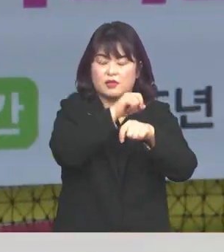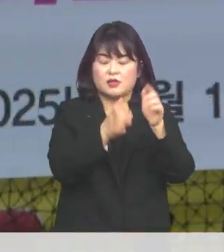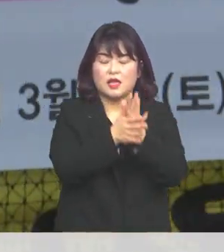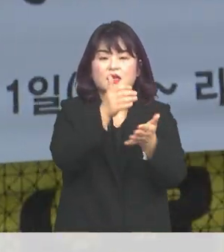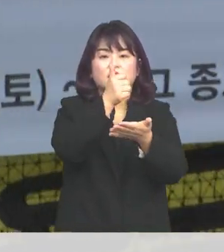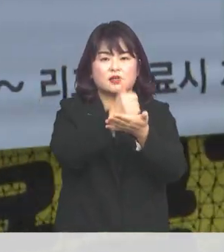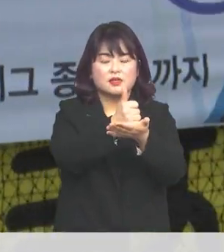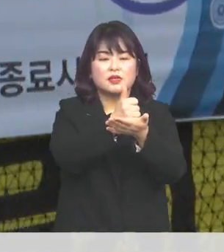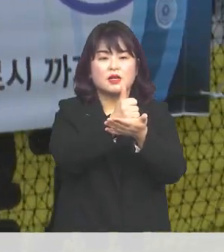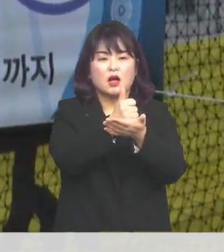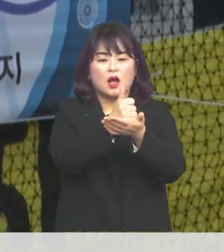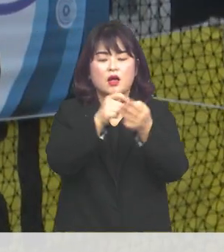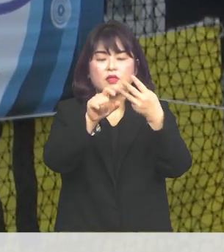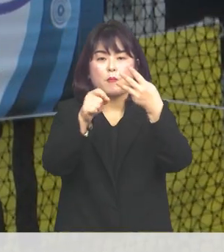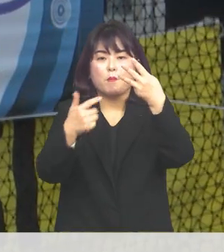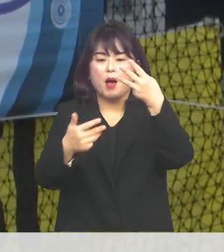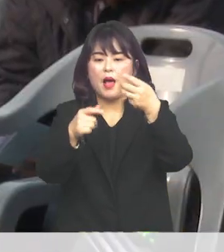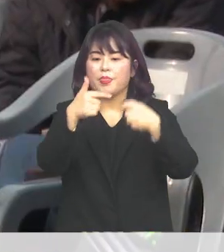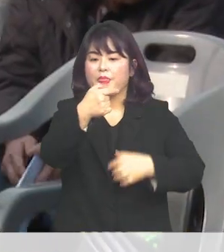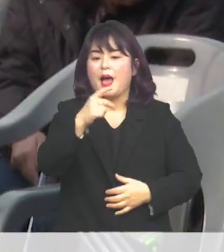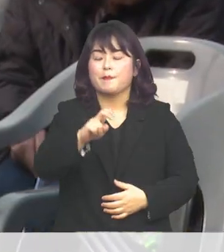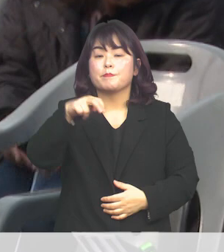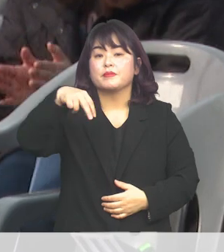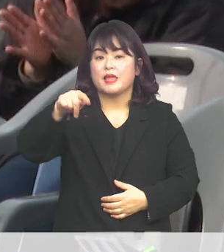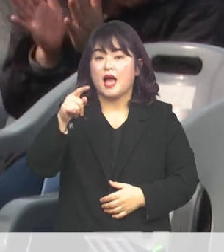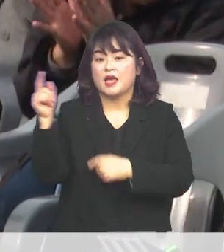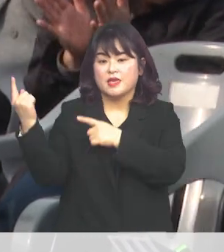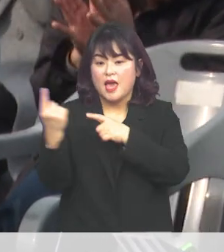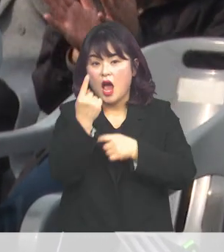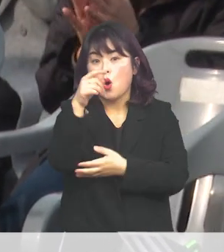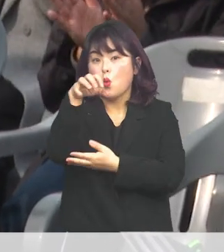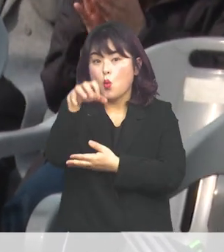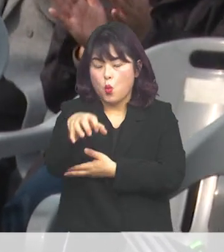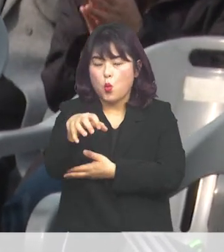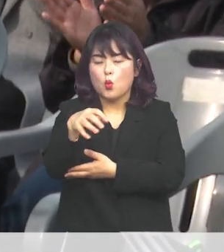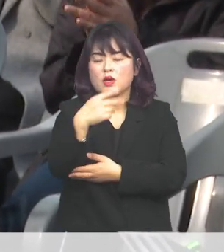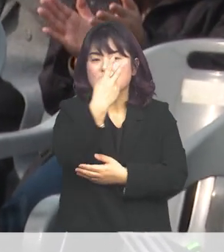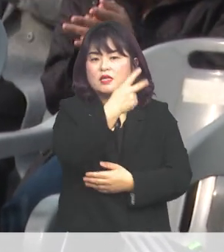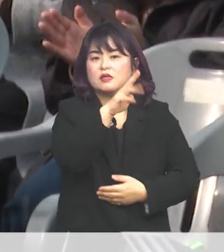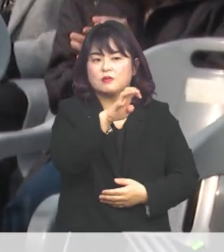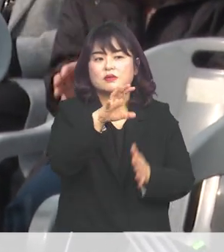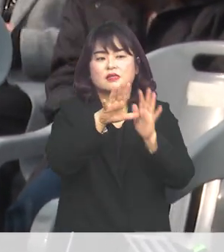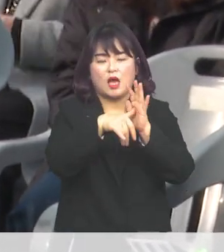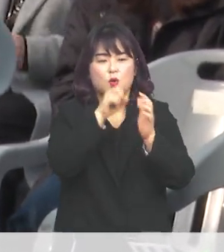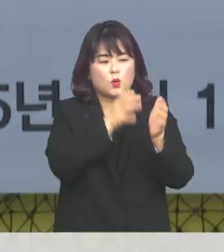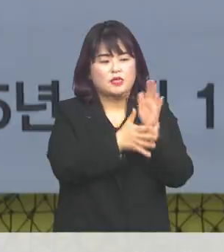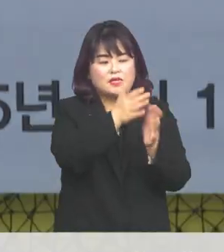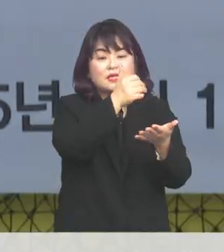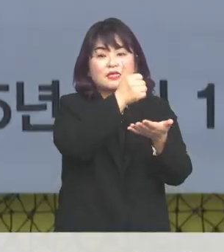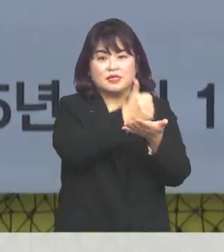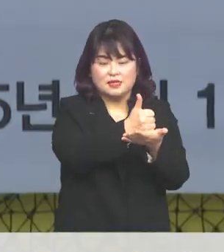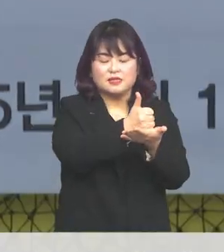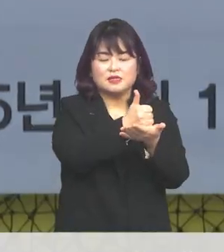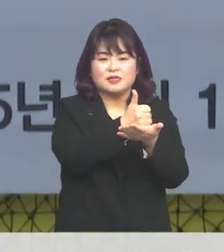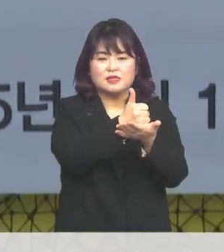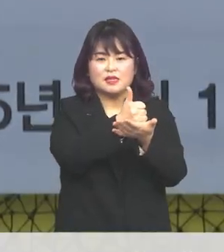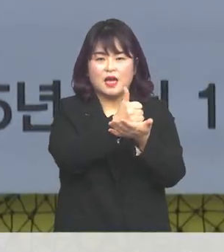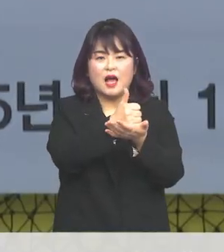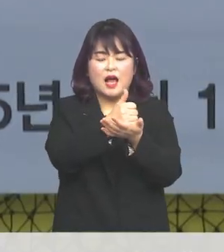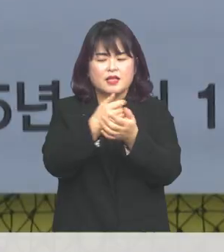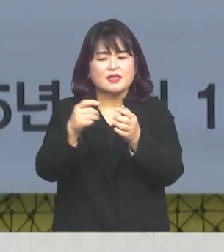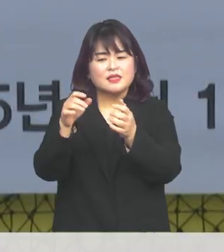이상일 용인특례시장은 지난 8일 남사야구장에서 열린 2025년 용인특례시장기 야구대회 개회식에